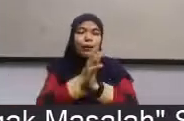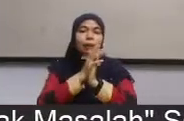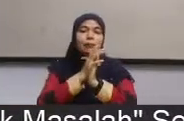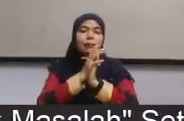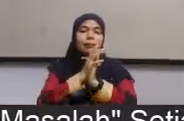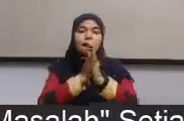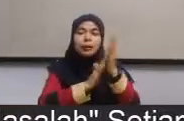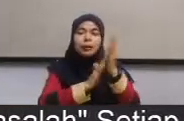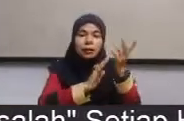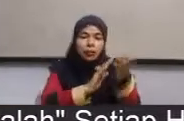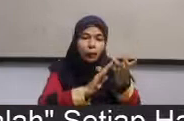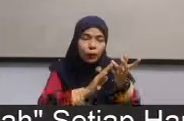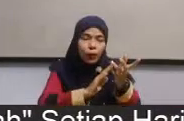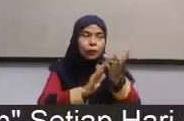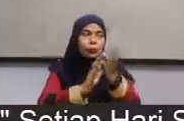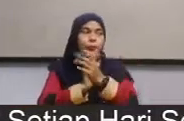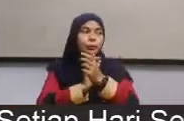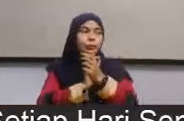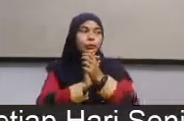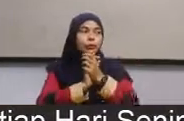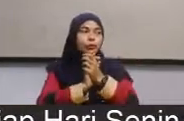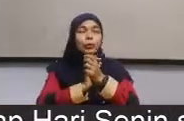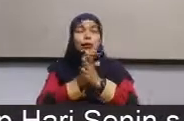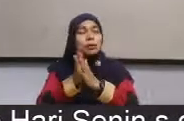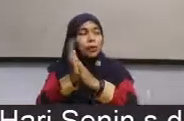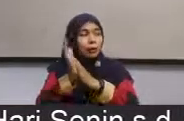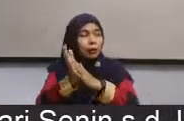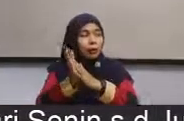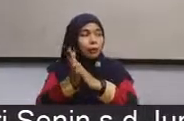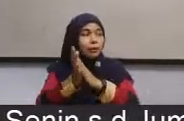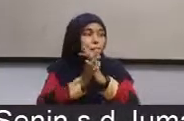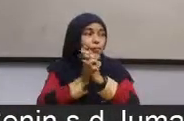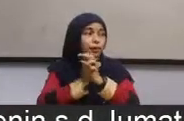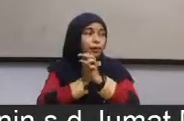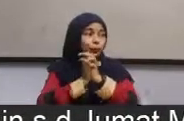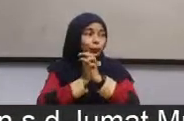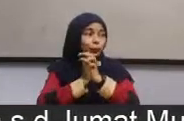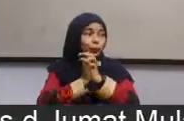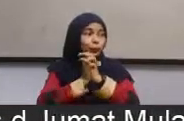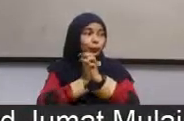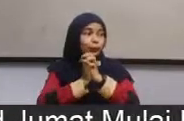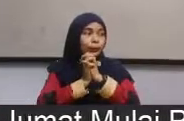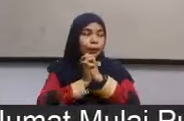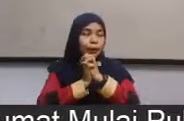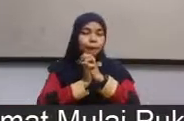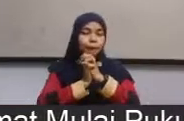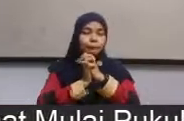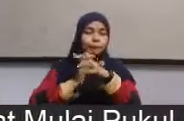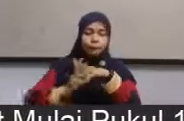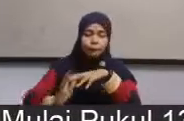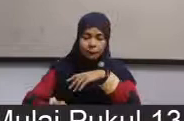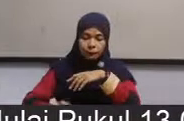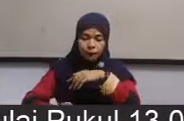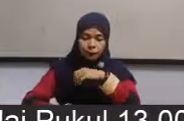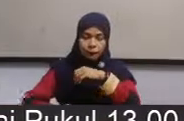kan bisa beli di toko yang itu Bu itu juga sama justru seperti itu ya